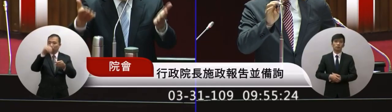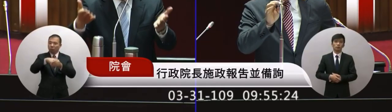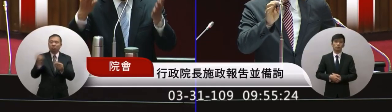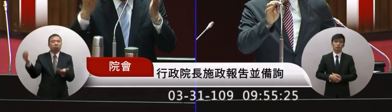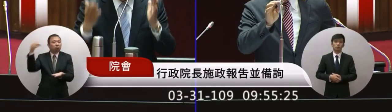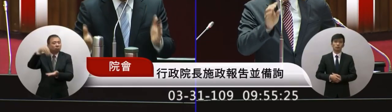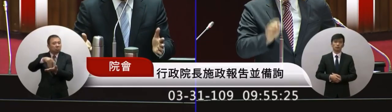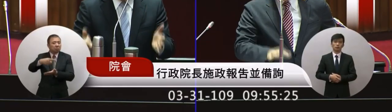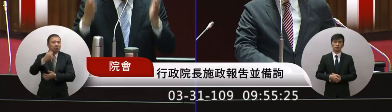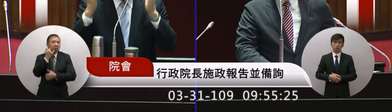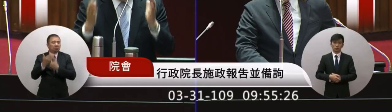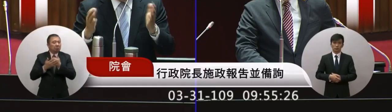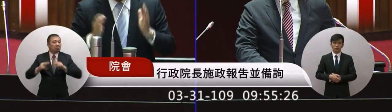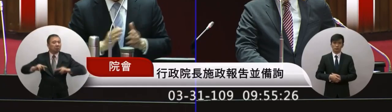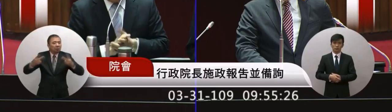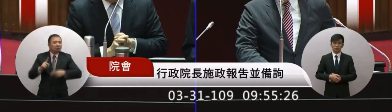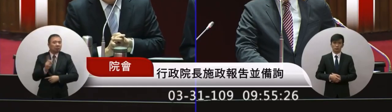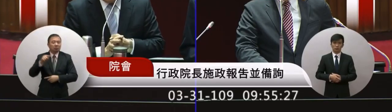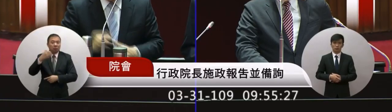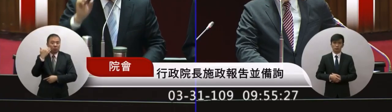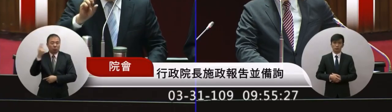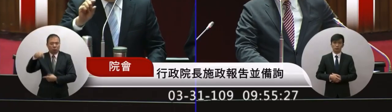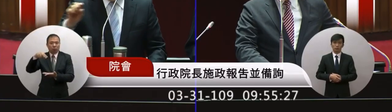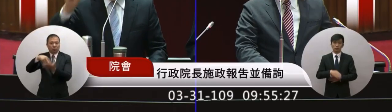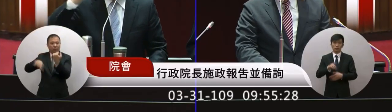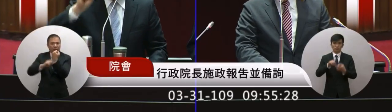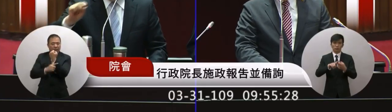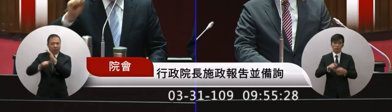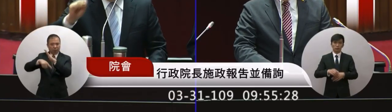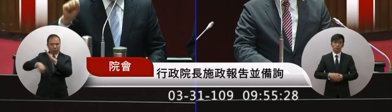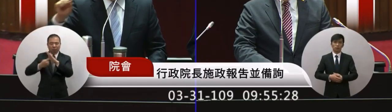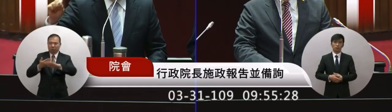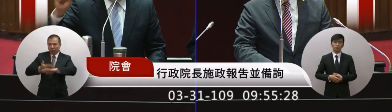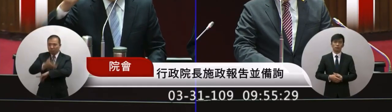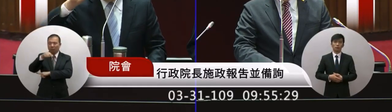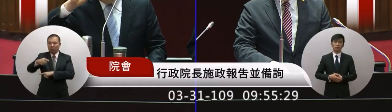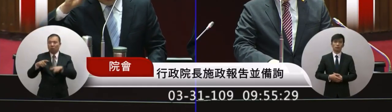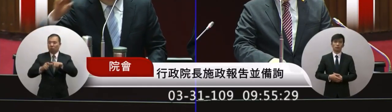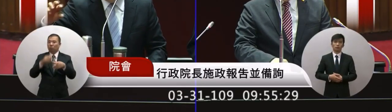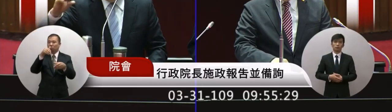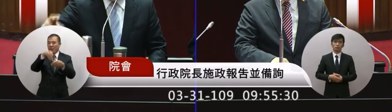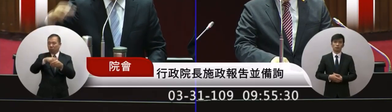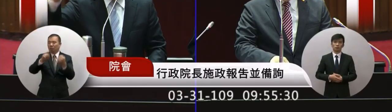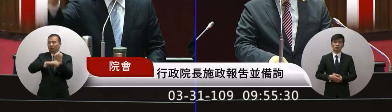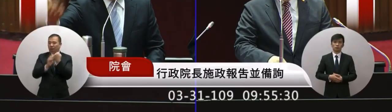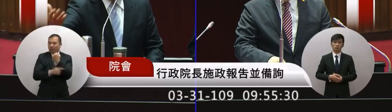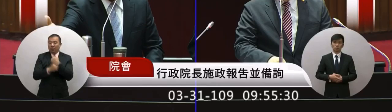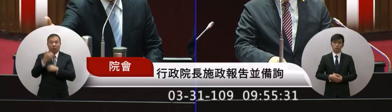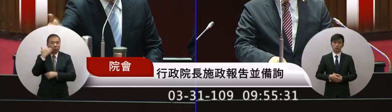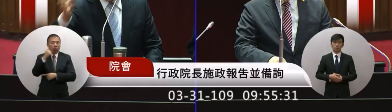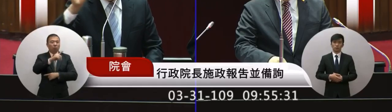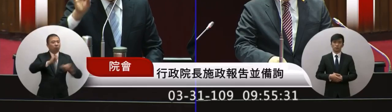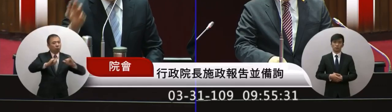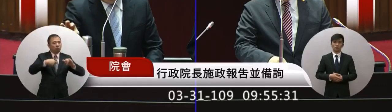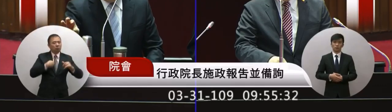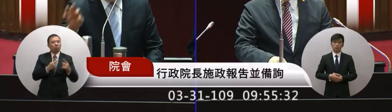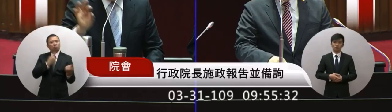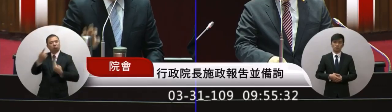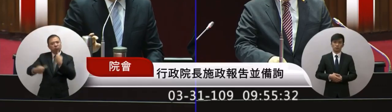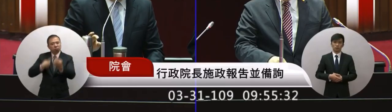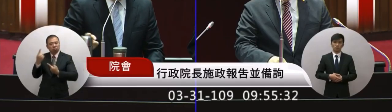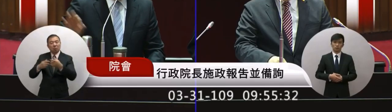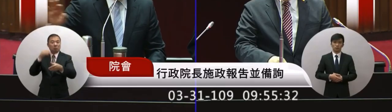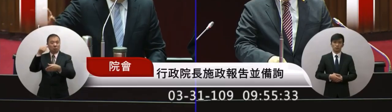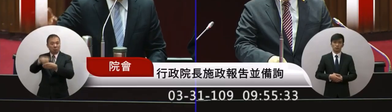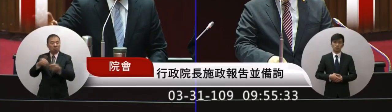有贵院所通过的公民投票法，对于公投投完后产生的效力